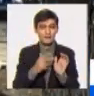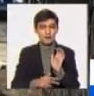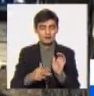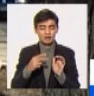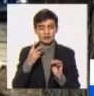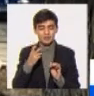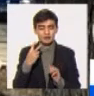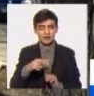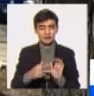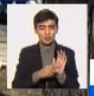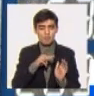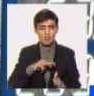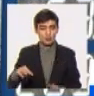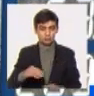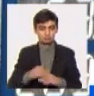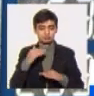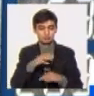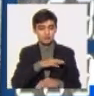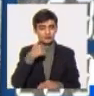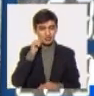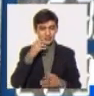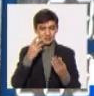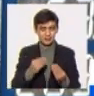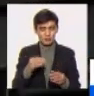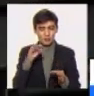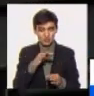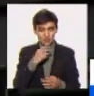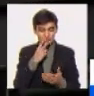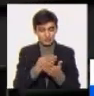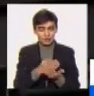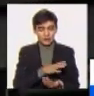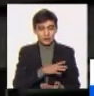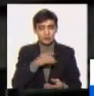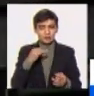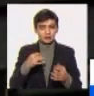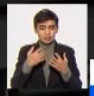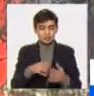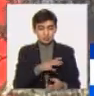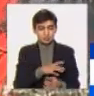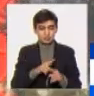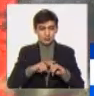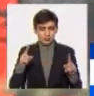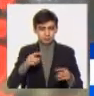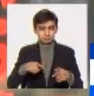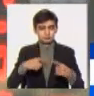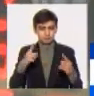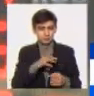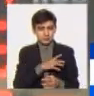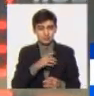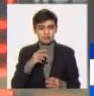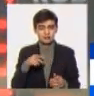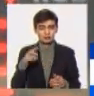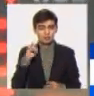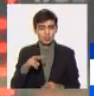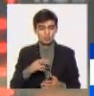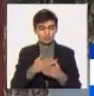миллионов. Это меньше показателей за вчерашний день. Тогда организаторы торгов зафиксировали невероятный объем – полмиллиарда